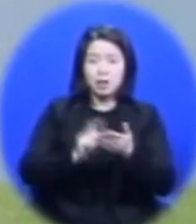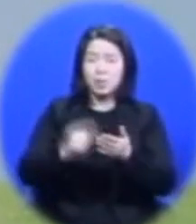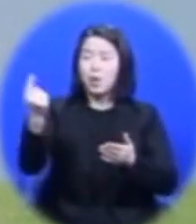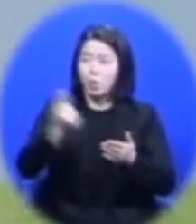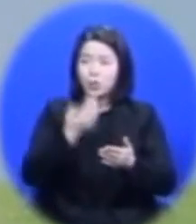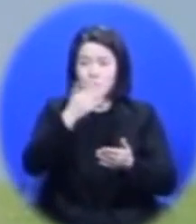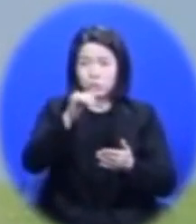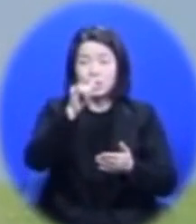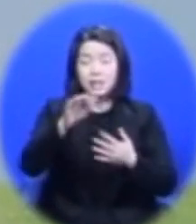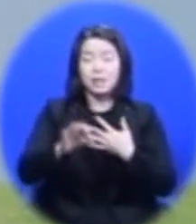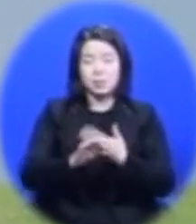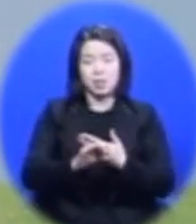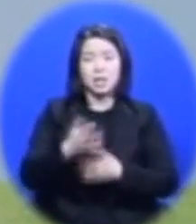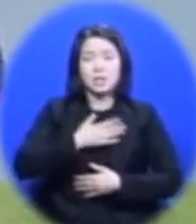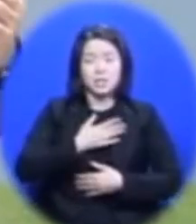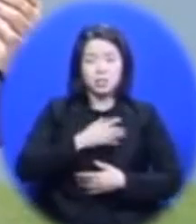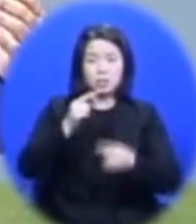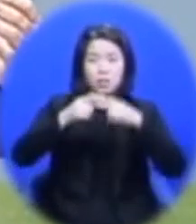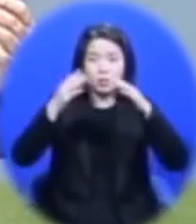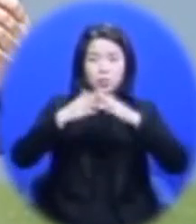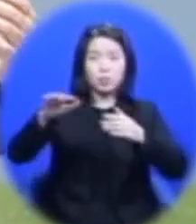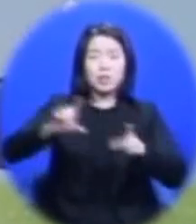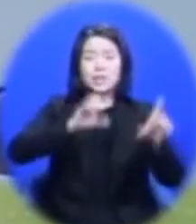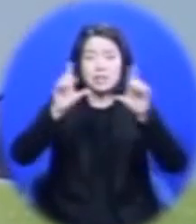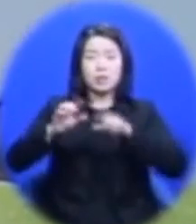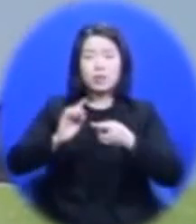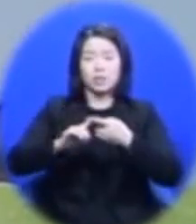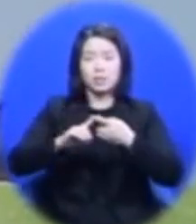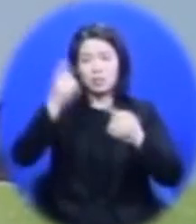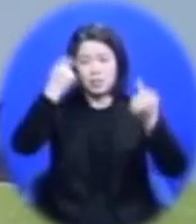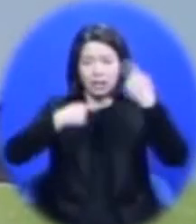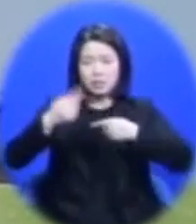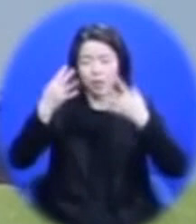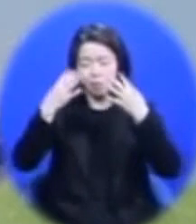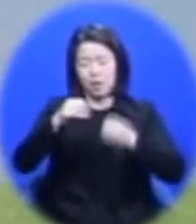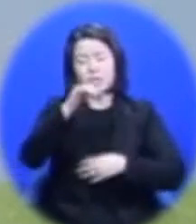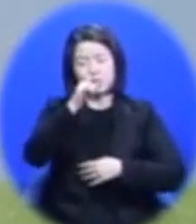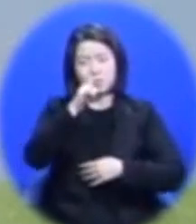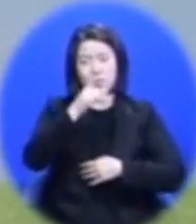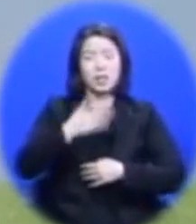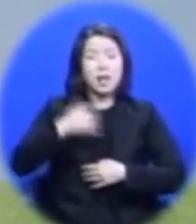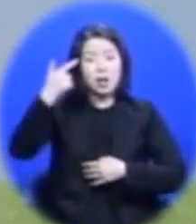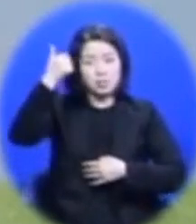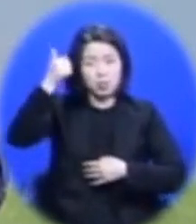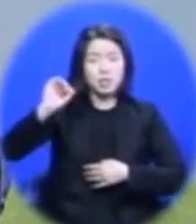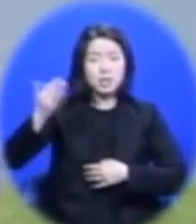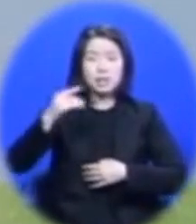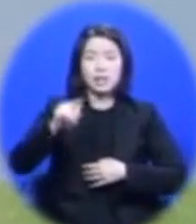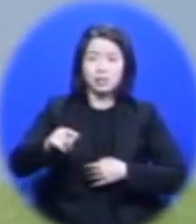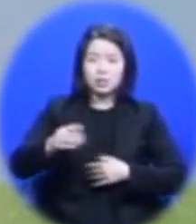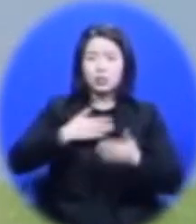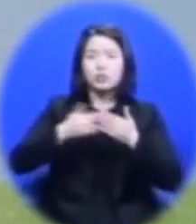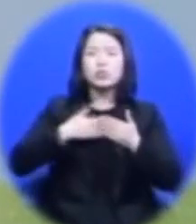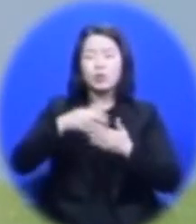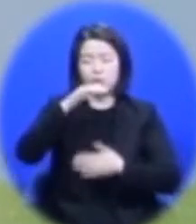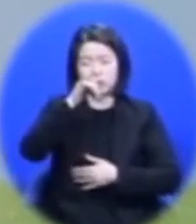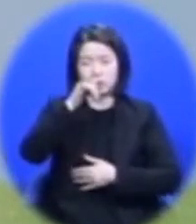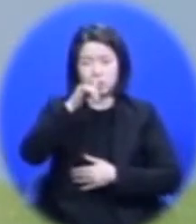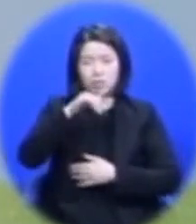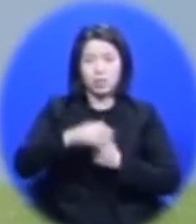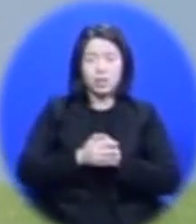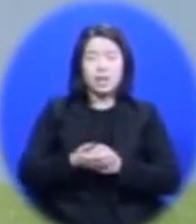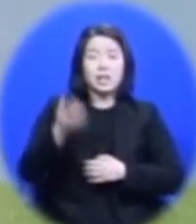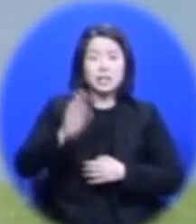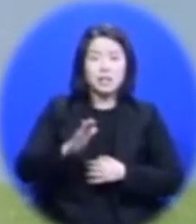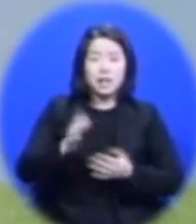있다면 저는 교회 생활에 대해서 상처가 많았습니다. 저는 목사가 된다는 게 두려웠어요.